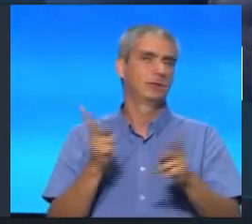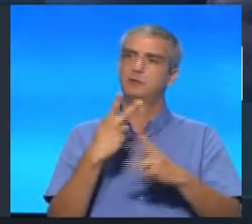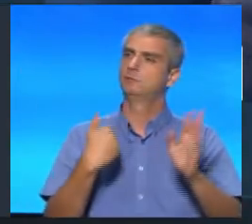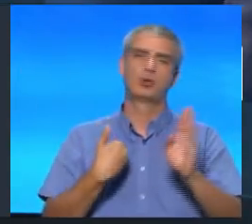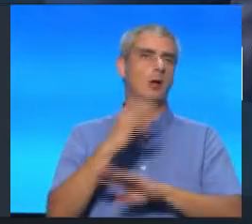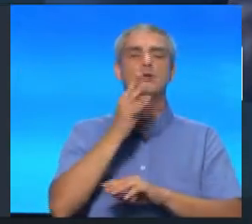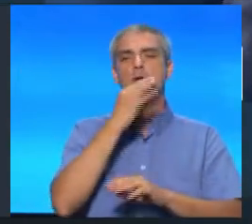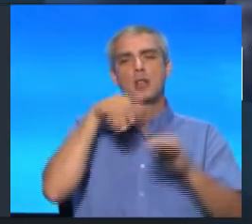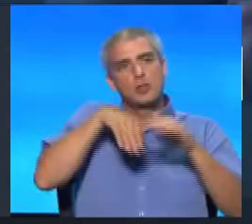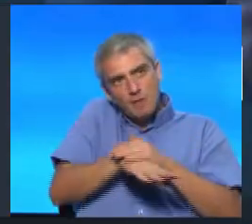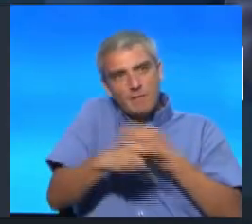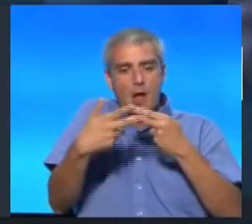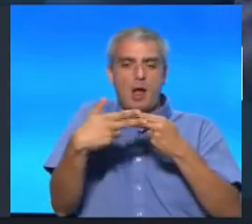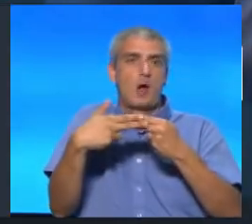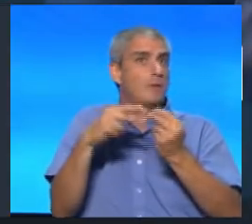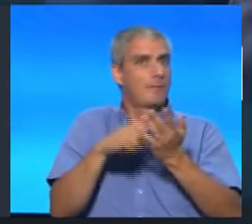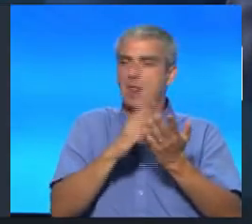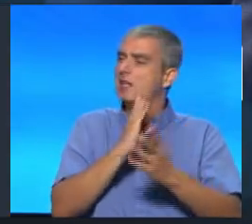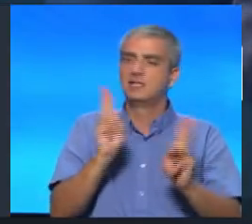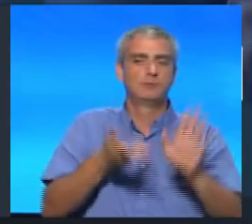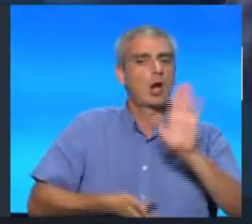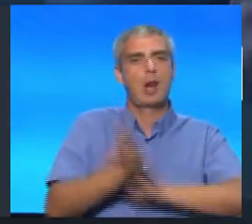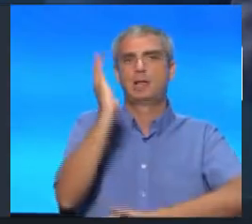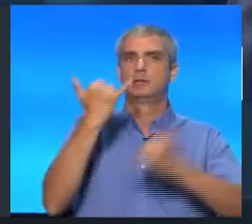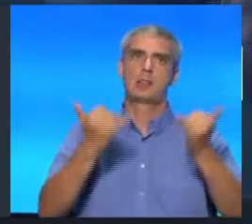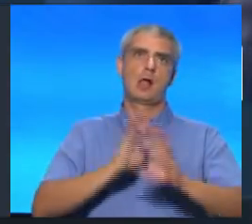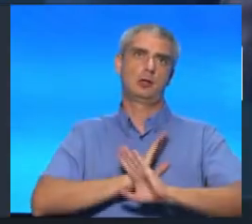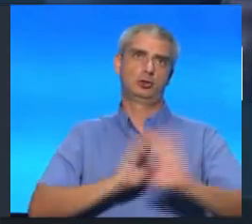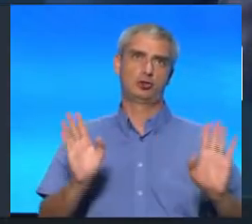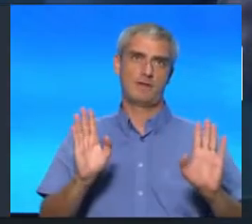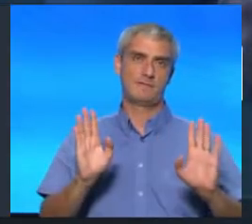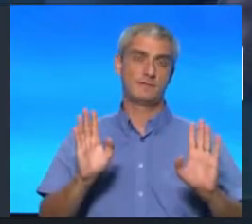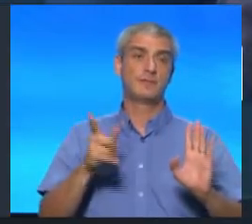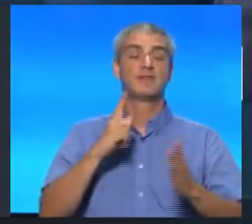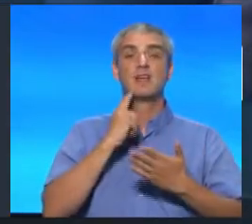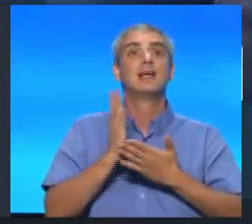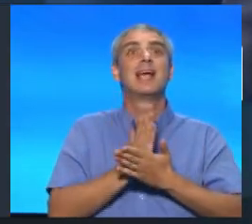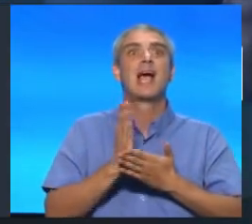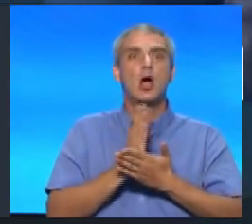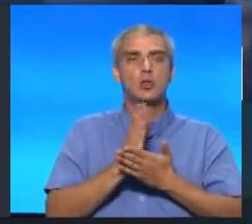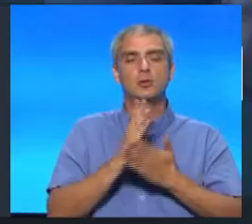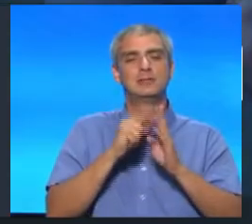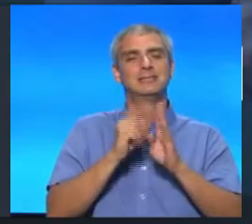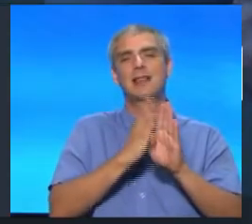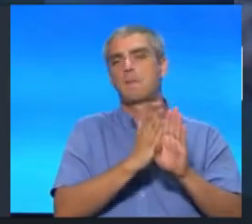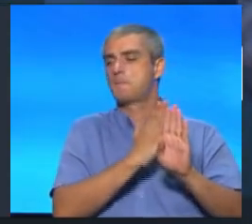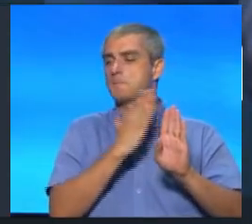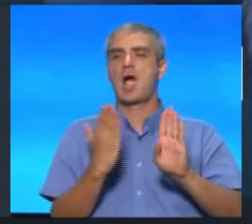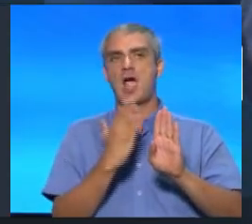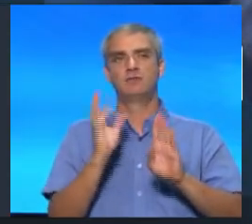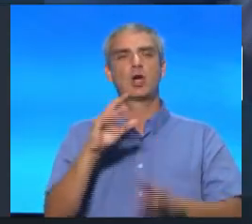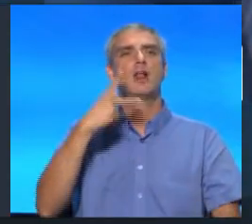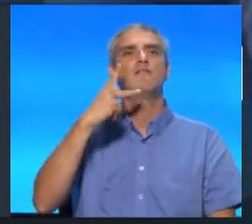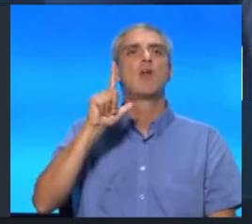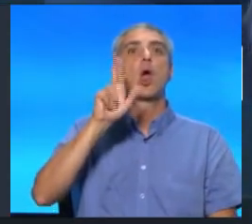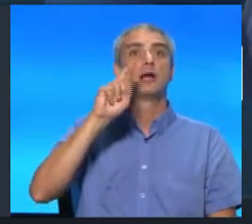עדיף שימצא משהו קרוב, כי אסור כבר לצאת בשלב הזה. ושוב, ההיערכות היא בצד המערבי בעיקר של פלורידה, אבל